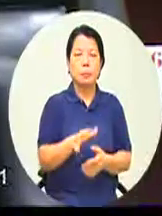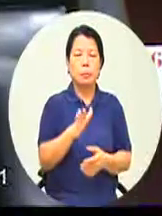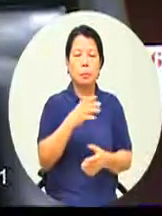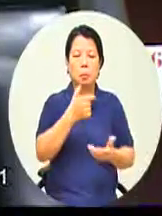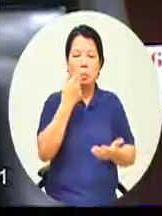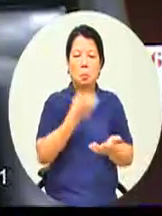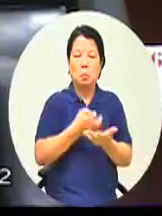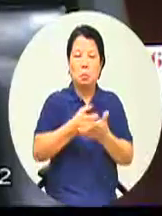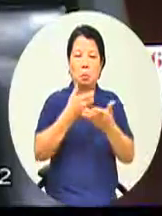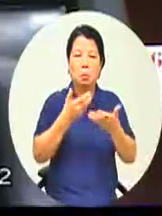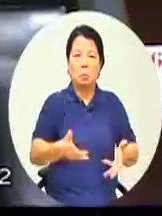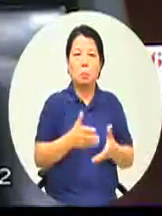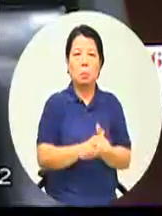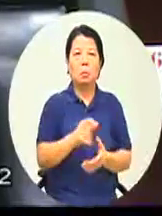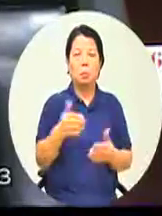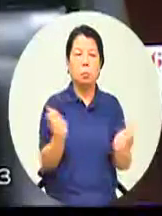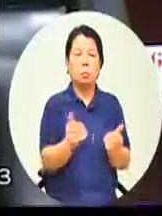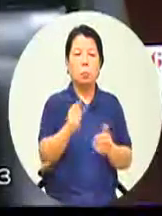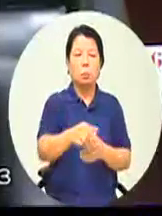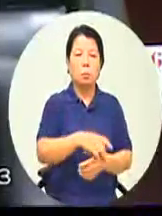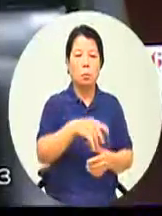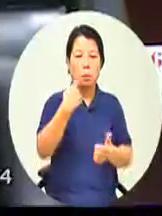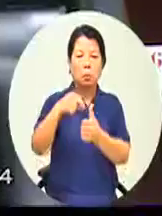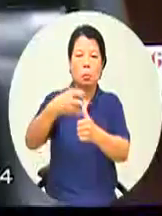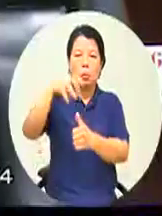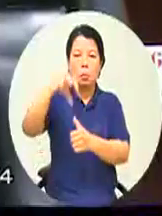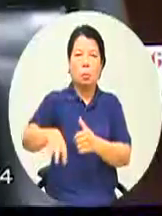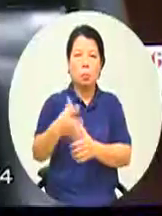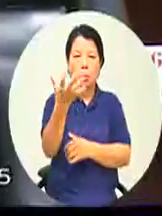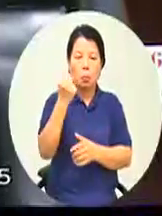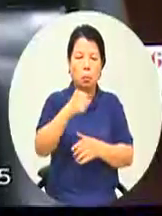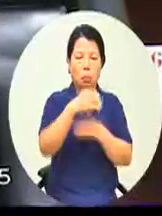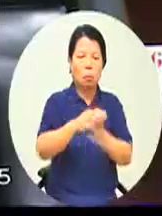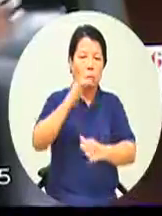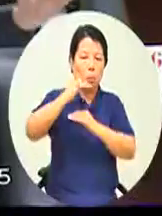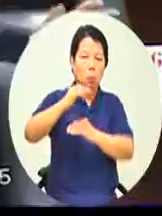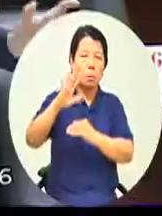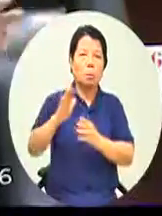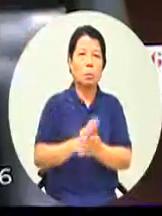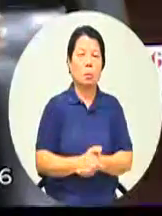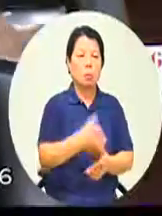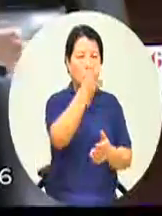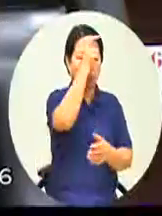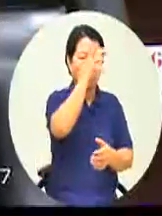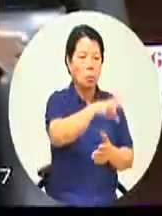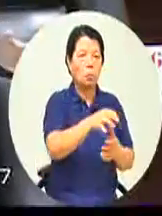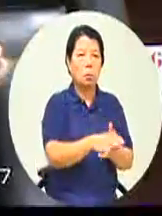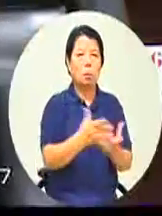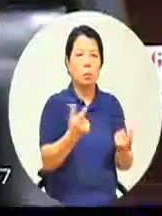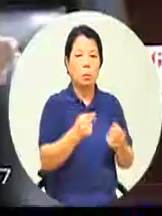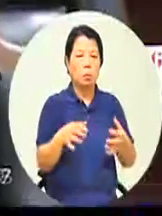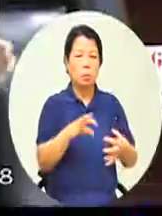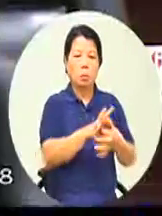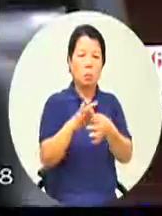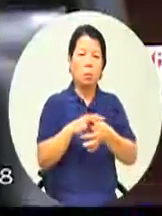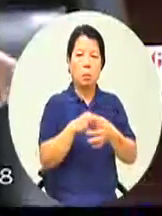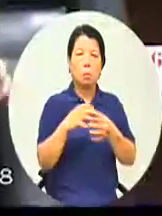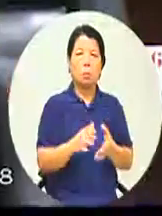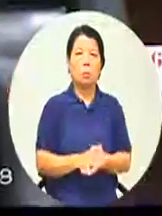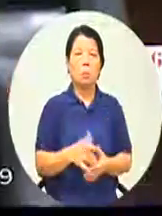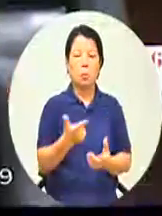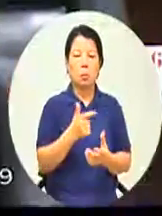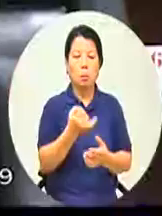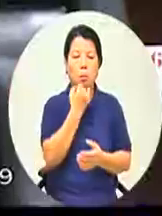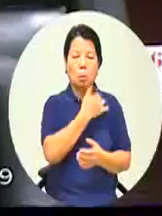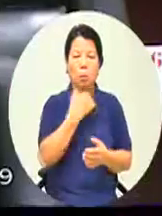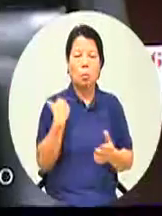很严重的问题，因为教育局能掌握到的可能非常的有限，那这两个局相关的这些可